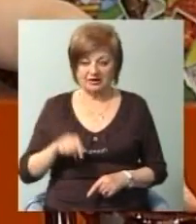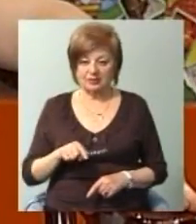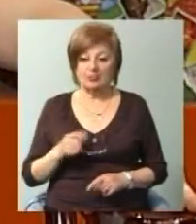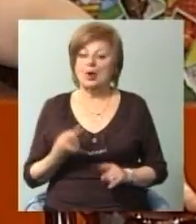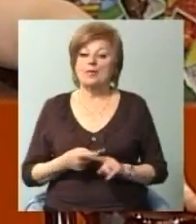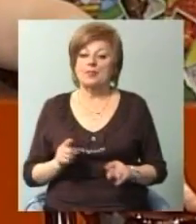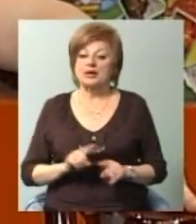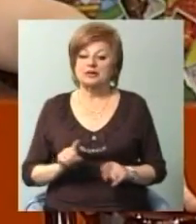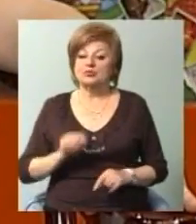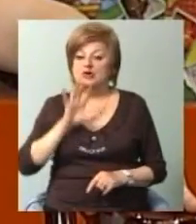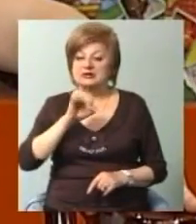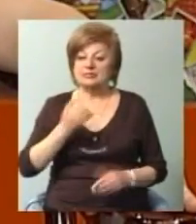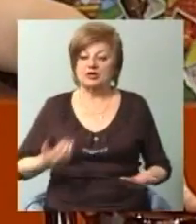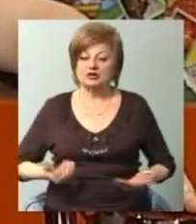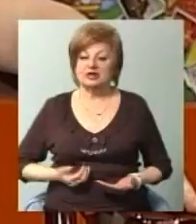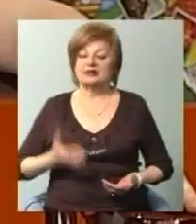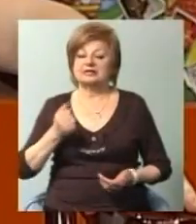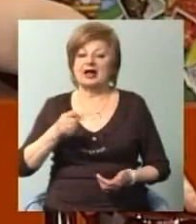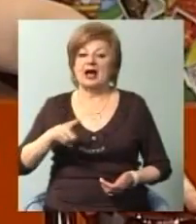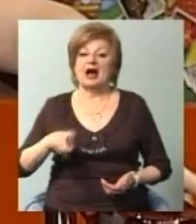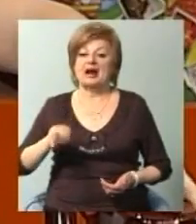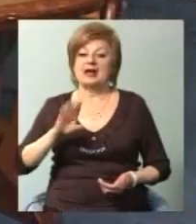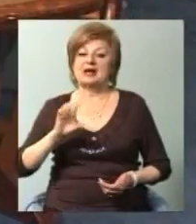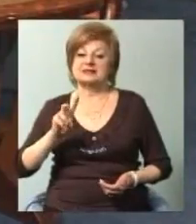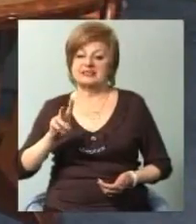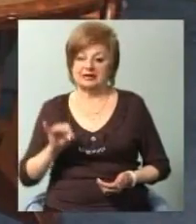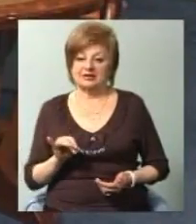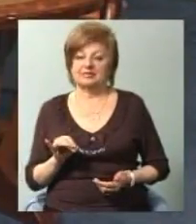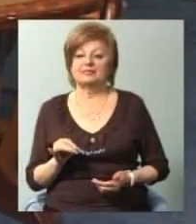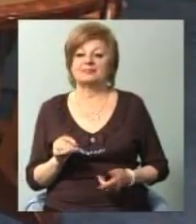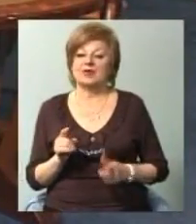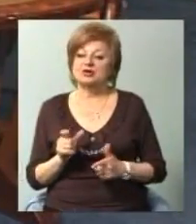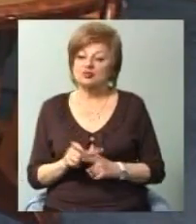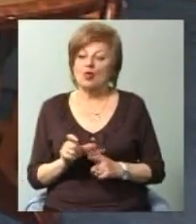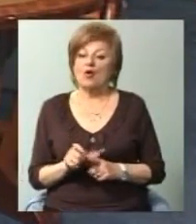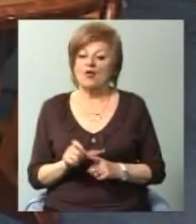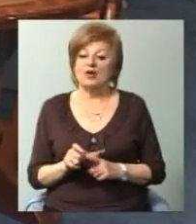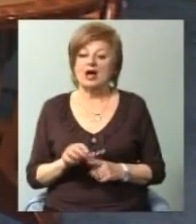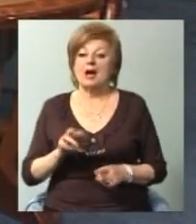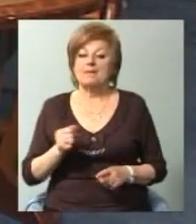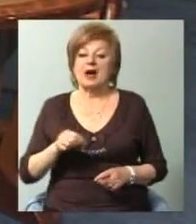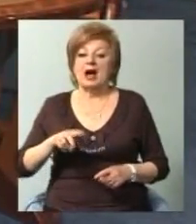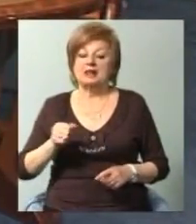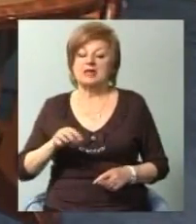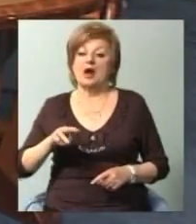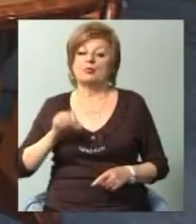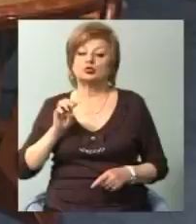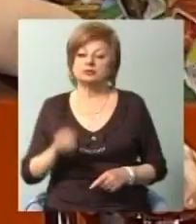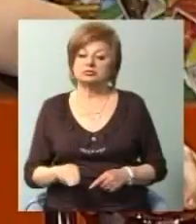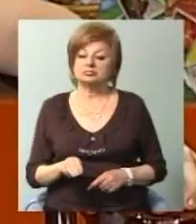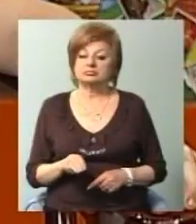Тому що він живе на Алясці. Так, це від слова аляскінський. А саме слово маламут, як ти гадаєш?